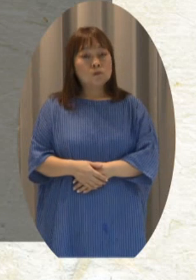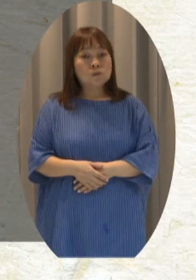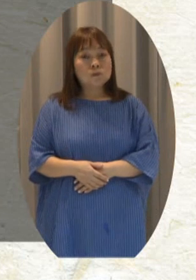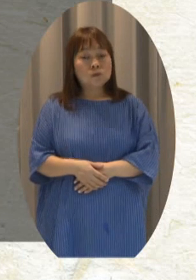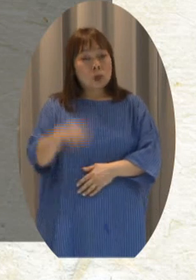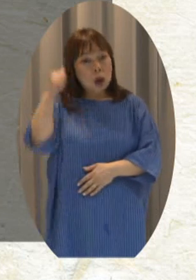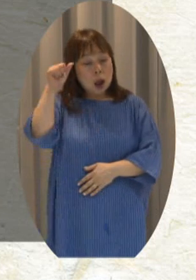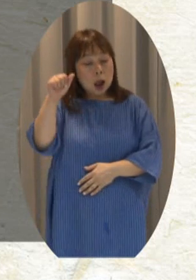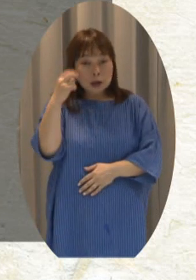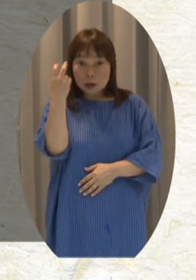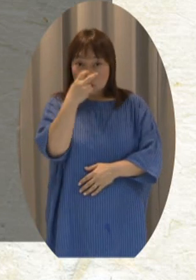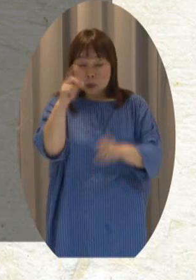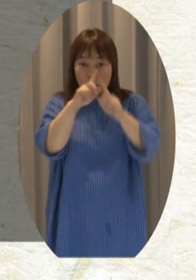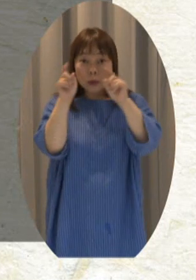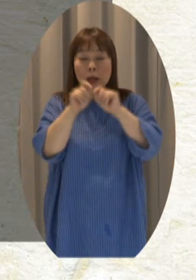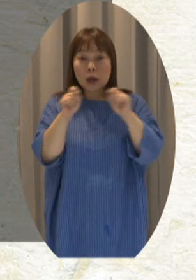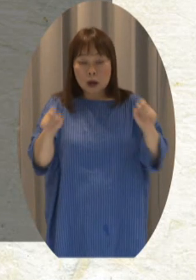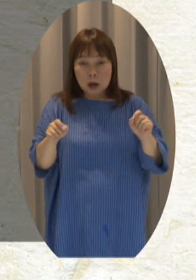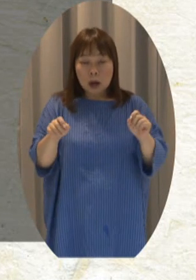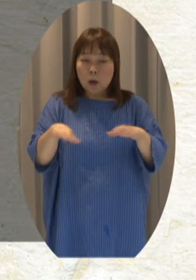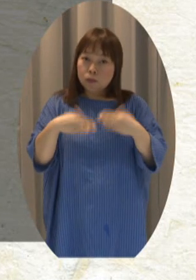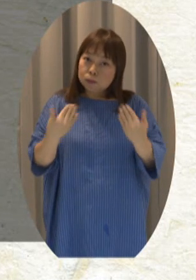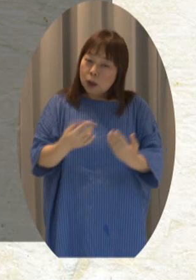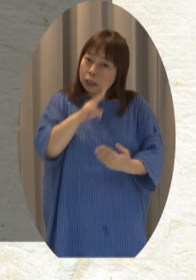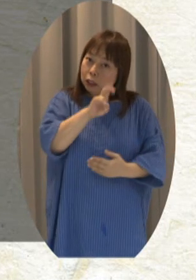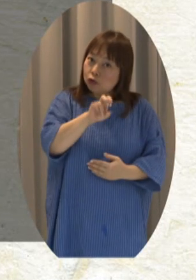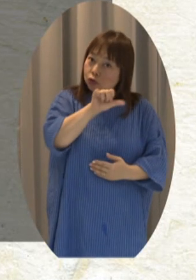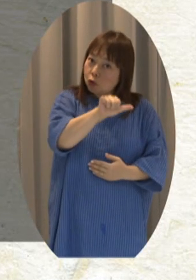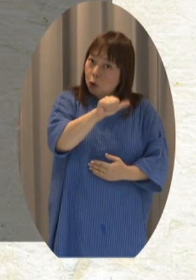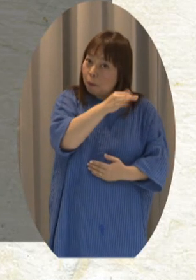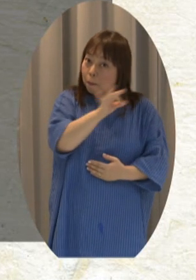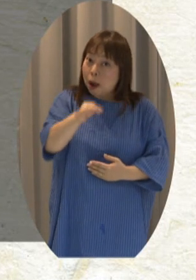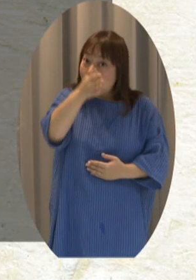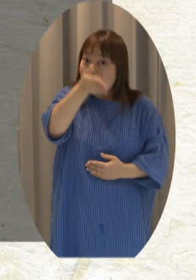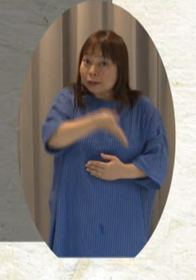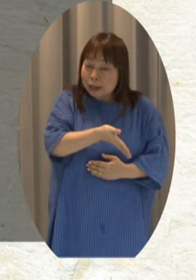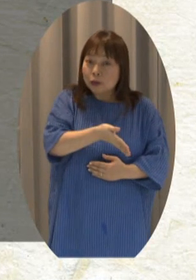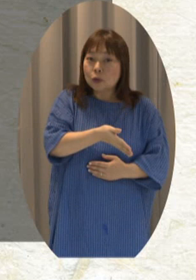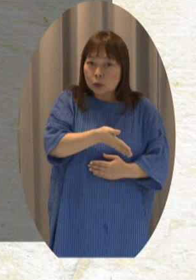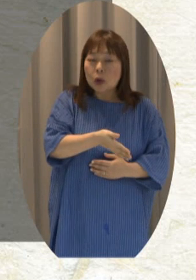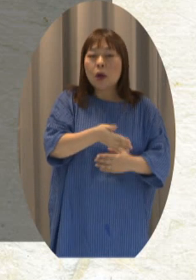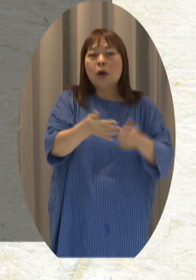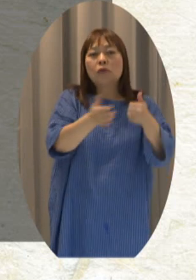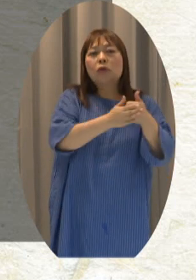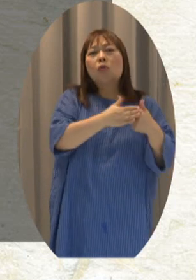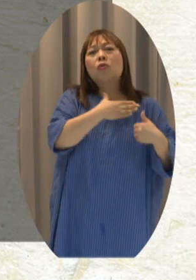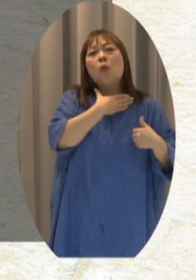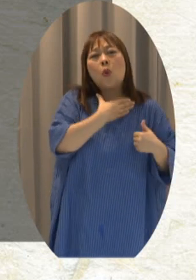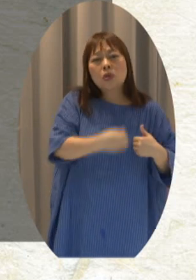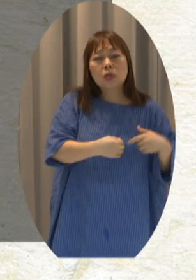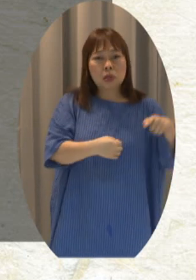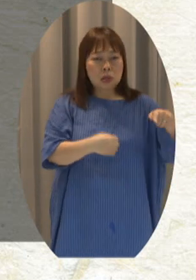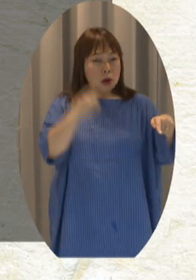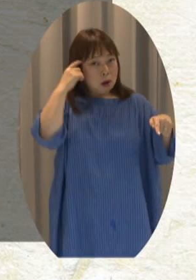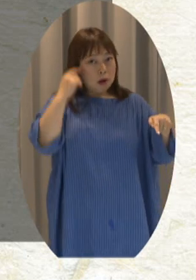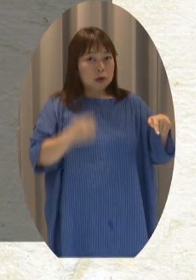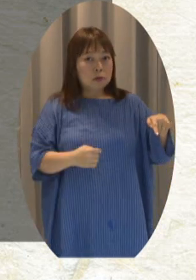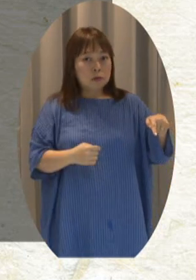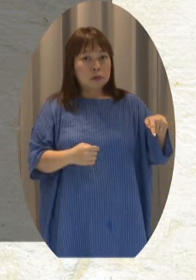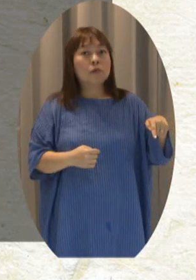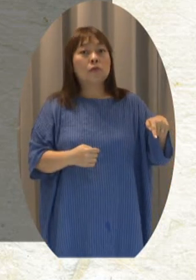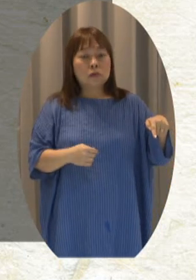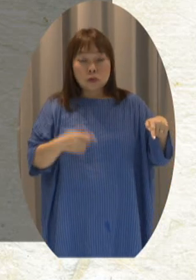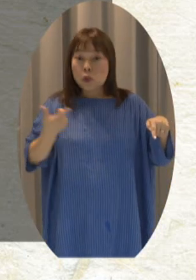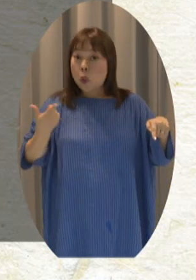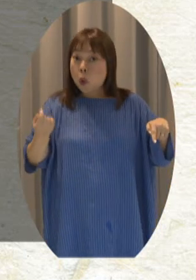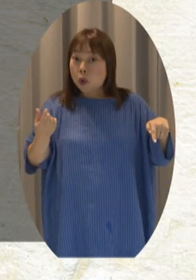アンケートから約 25% の人が支援をしてほしいと考えていて、